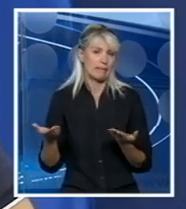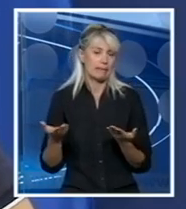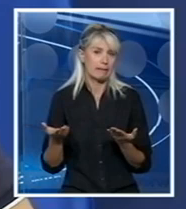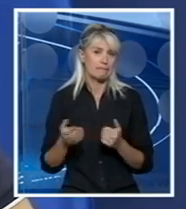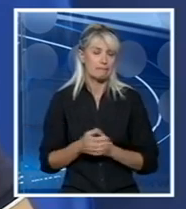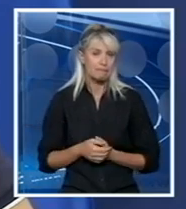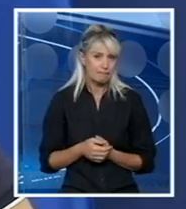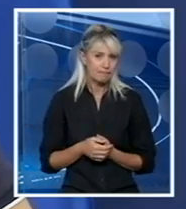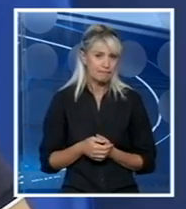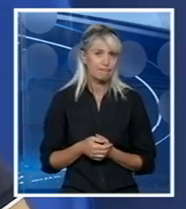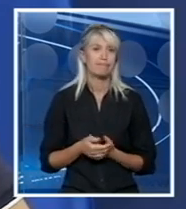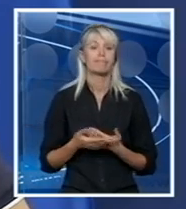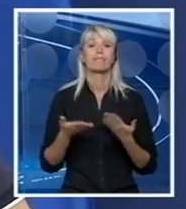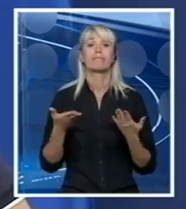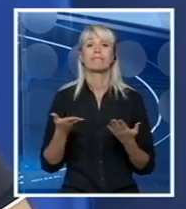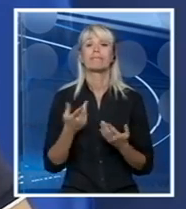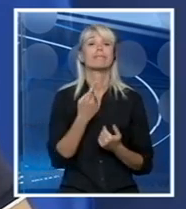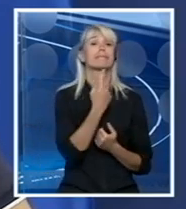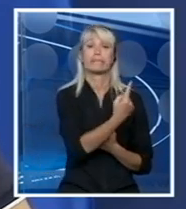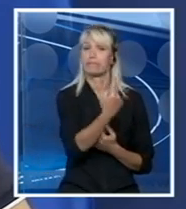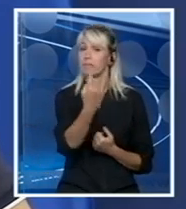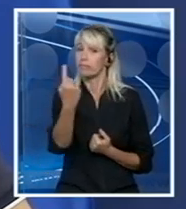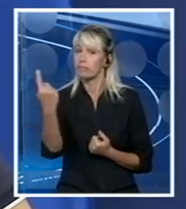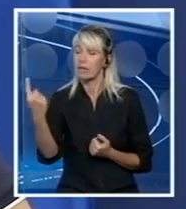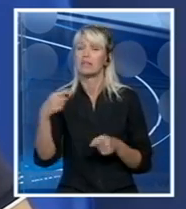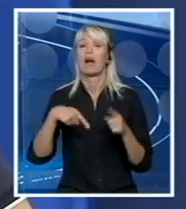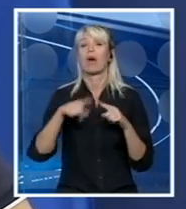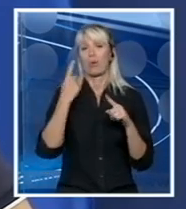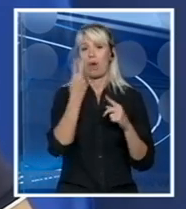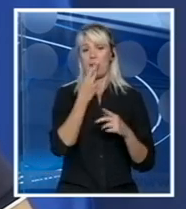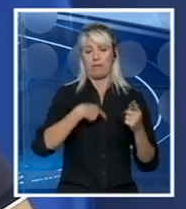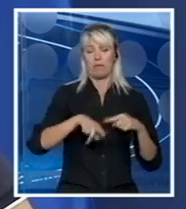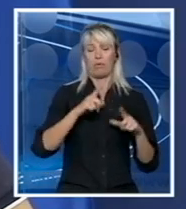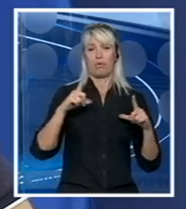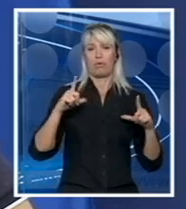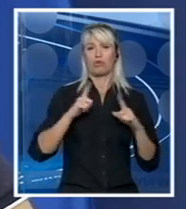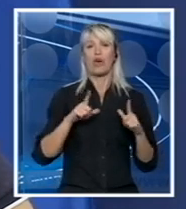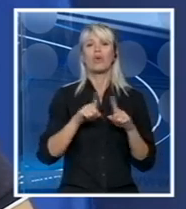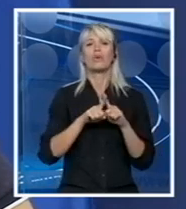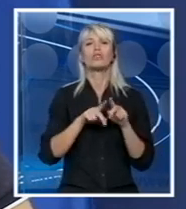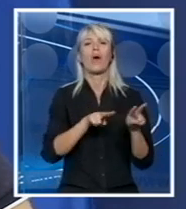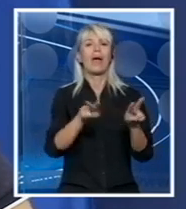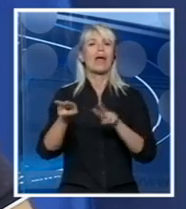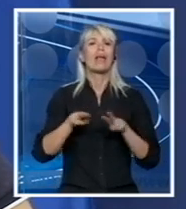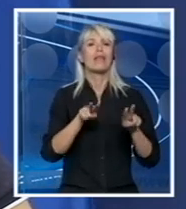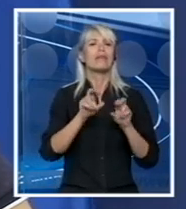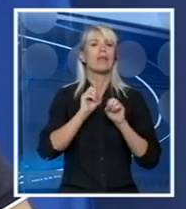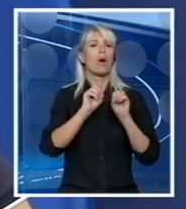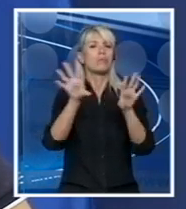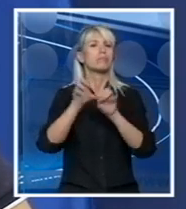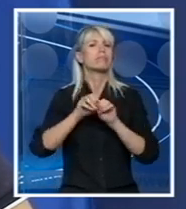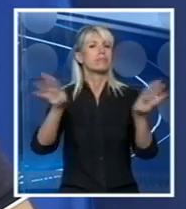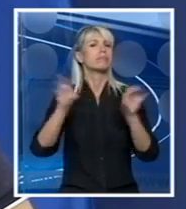Dakle, svako će, očekujemo tako i video priloge koji će biti